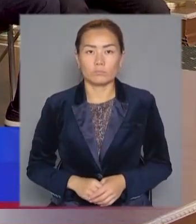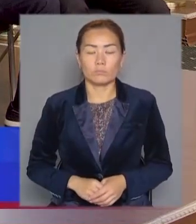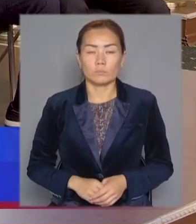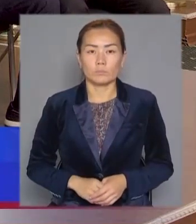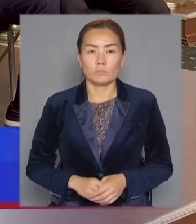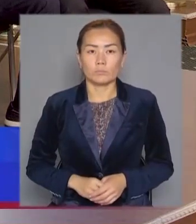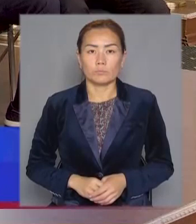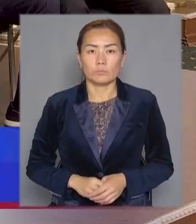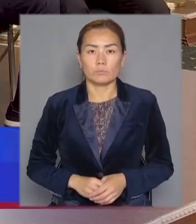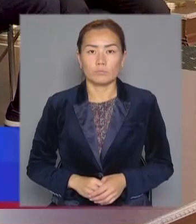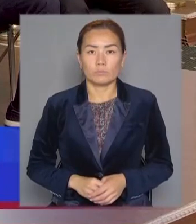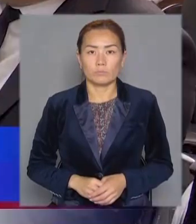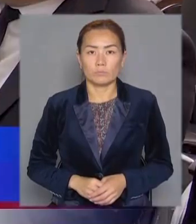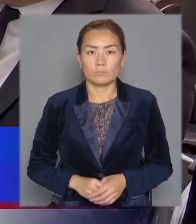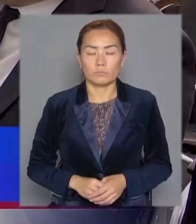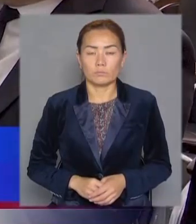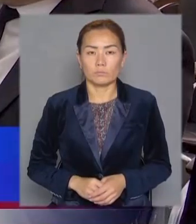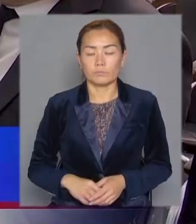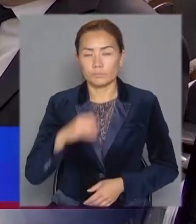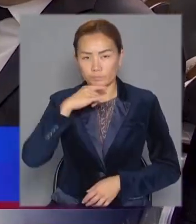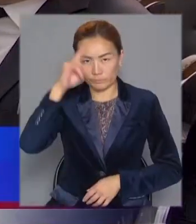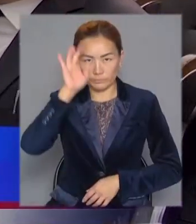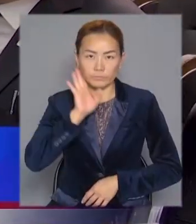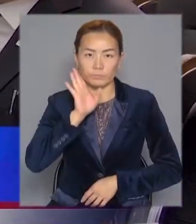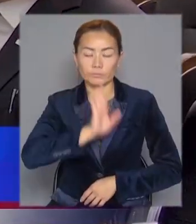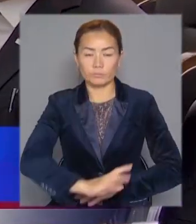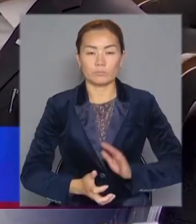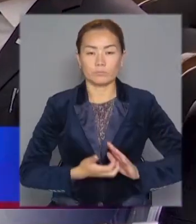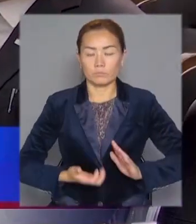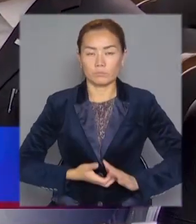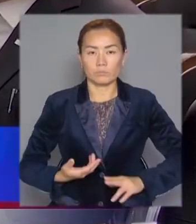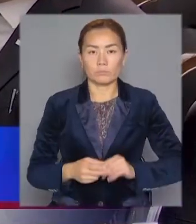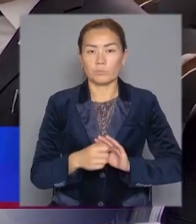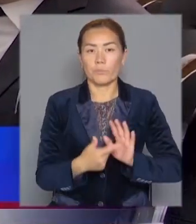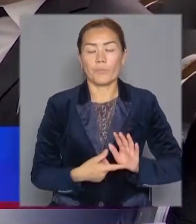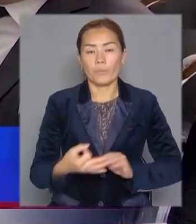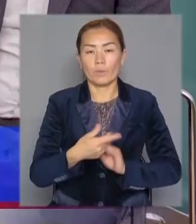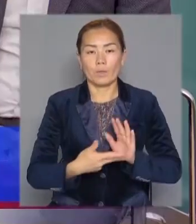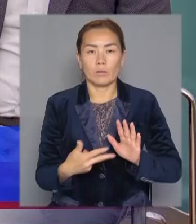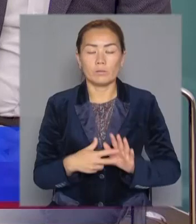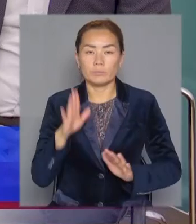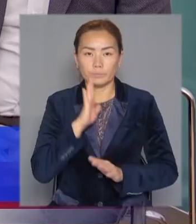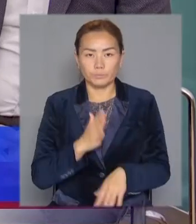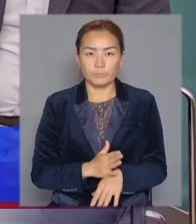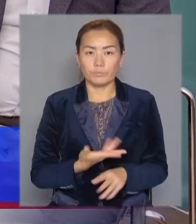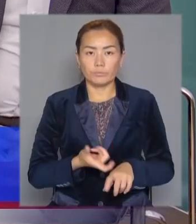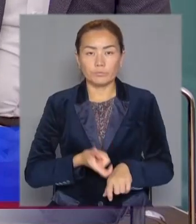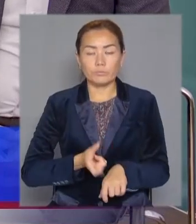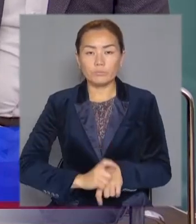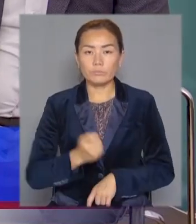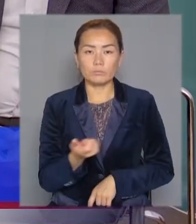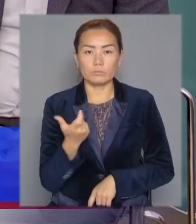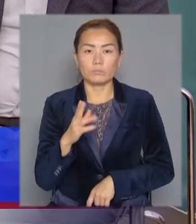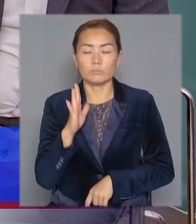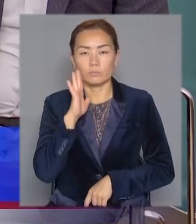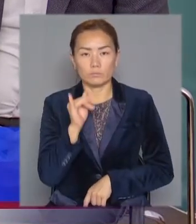үлкен-үлкен жұмыстар. Қазақстанда су бассейндері жеткіліксіз. 17 облыста 8 ақ бассейн. Бұл өте аз. Жайық